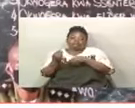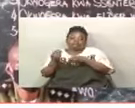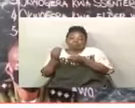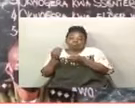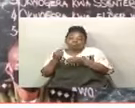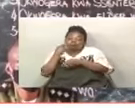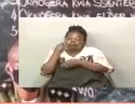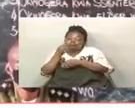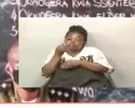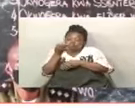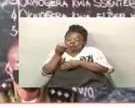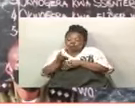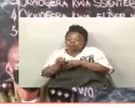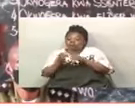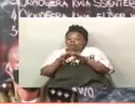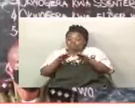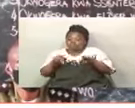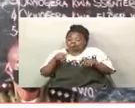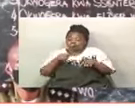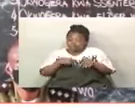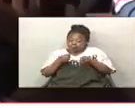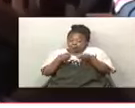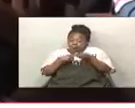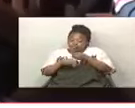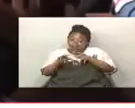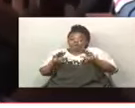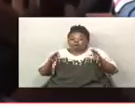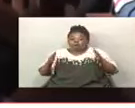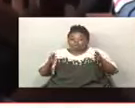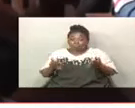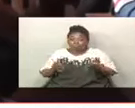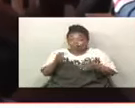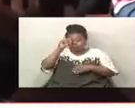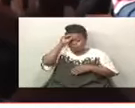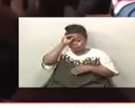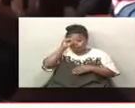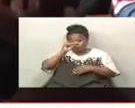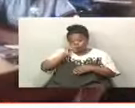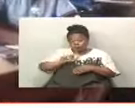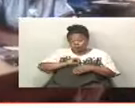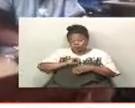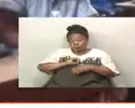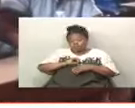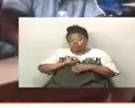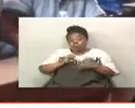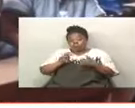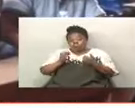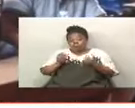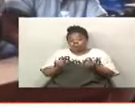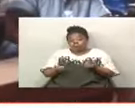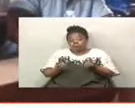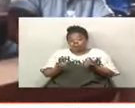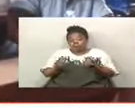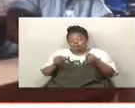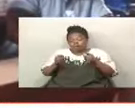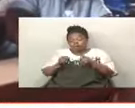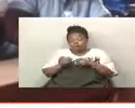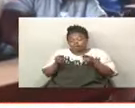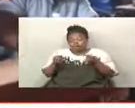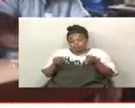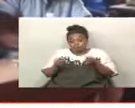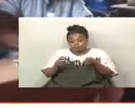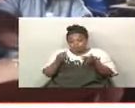ow'ettaka agamba otunda otya bamuleka bawookulira okulya jati bitamiinsi namudalukija ntabadde